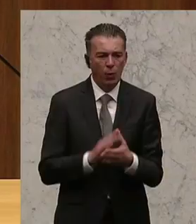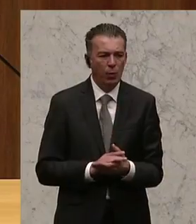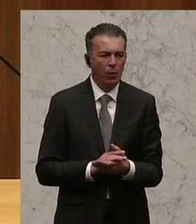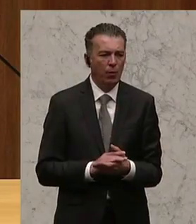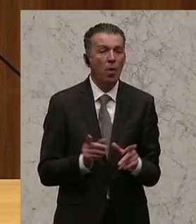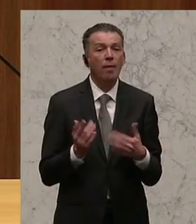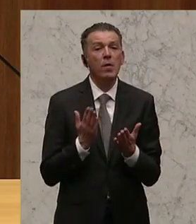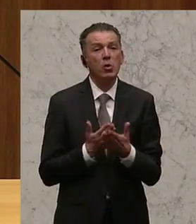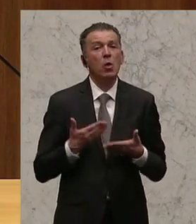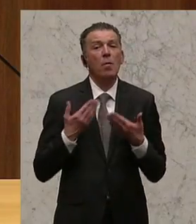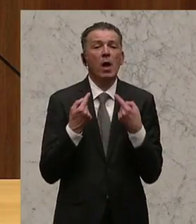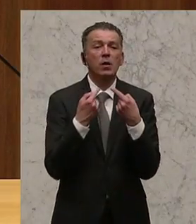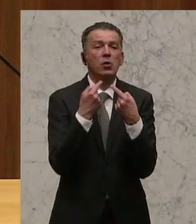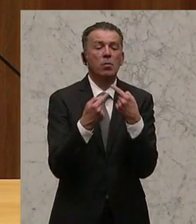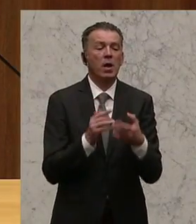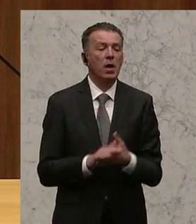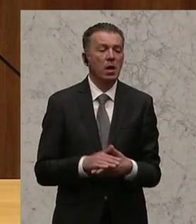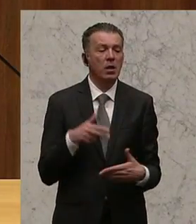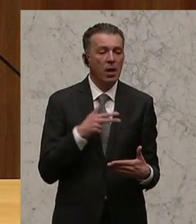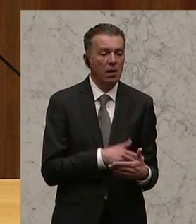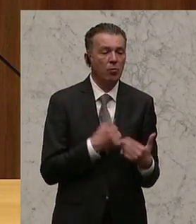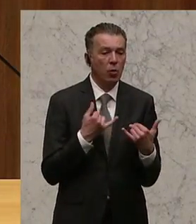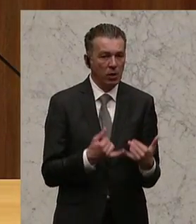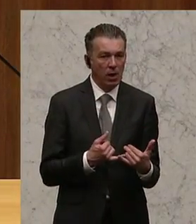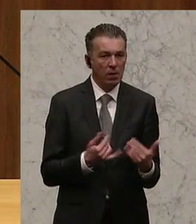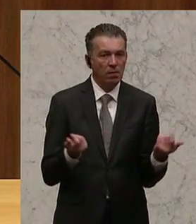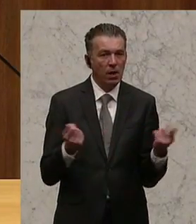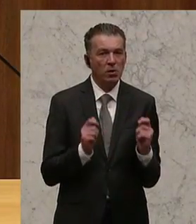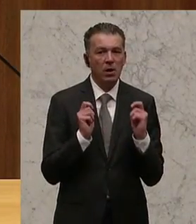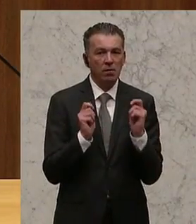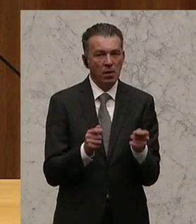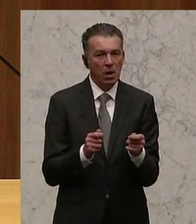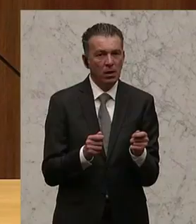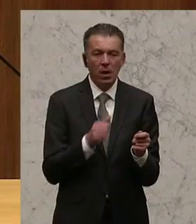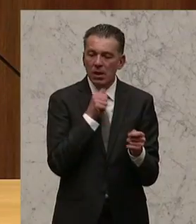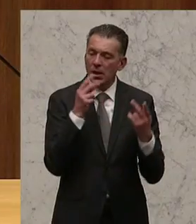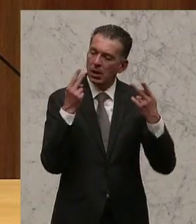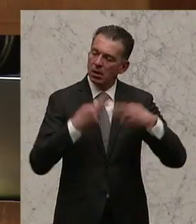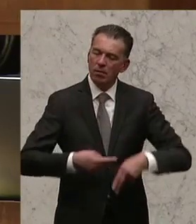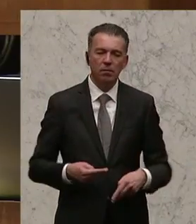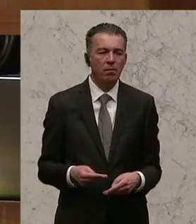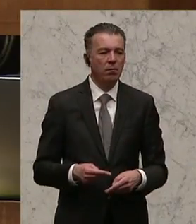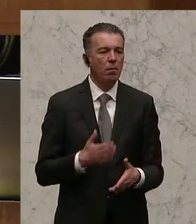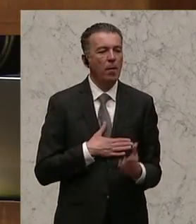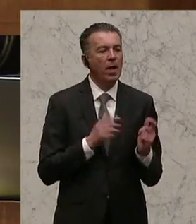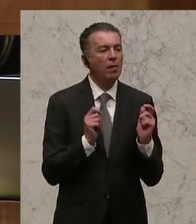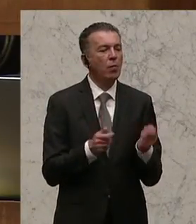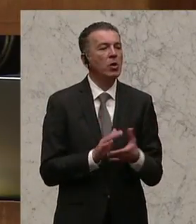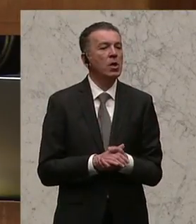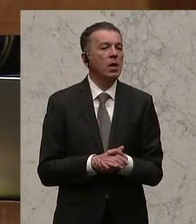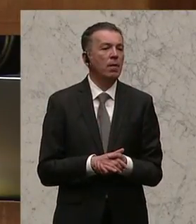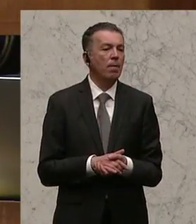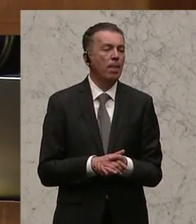hier sehr gesprächsbereit. Die SPÖ wird nun diesen Entschließungsantrag nicht zustimmen. Mein Vorschlag